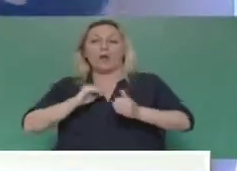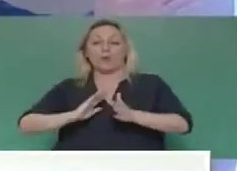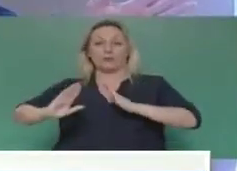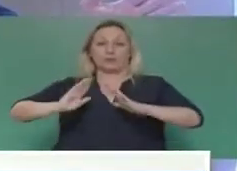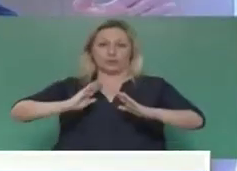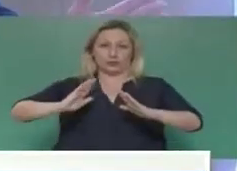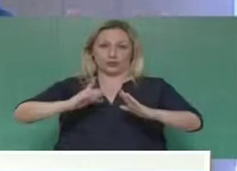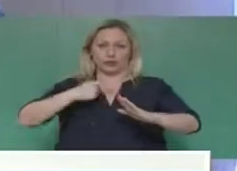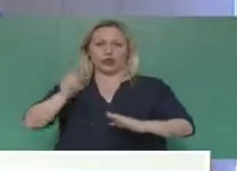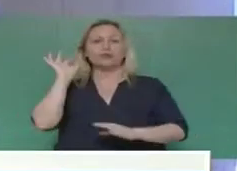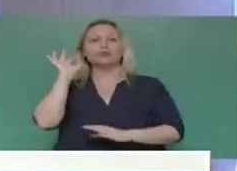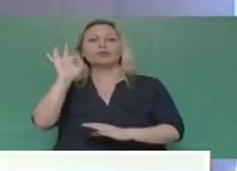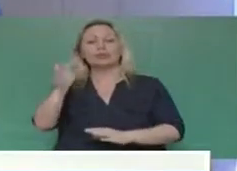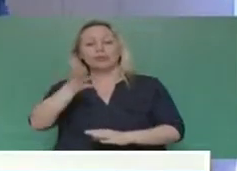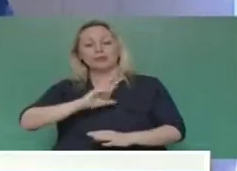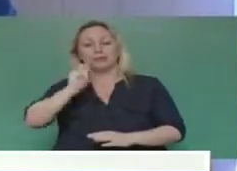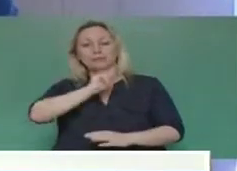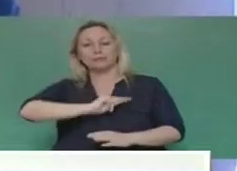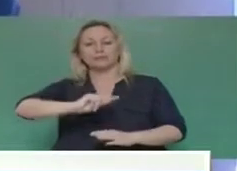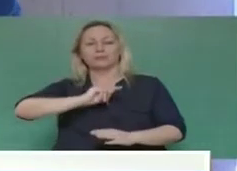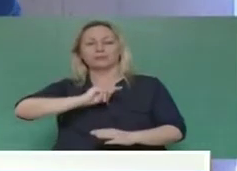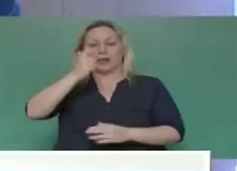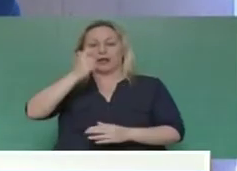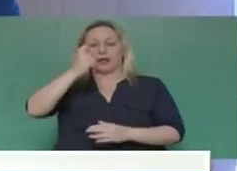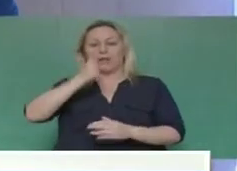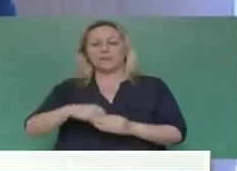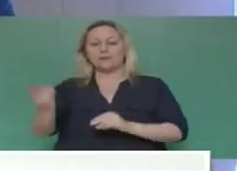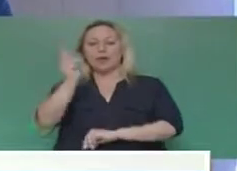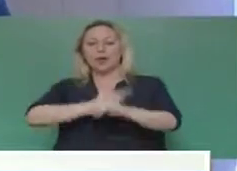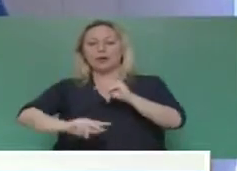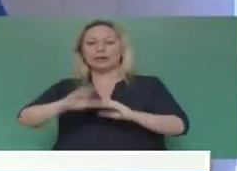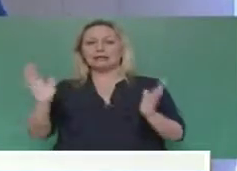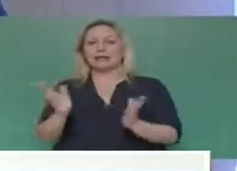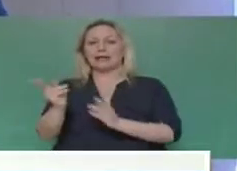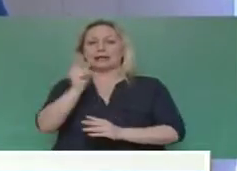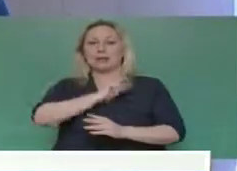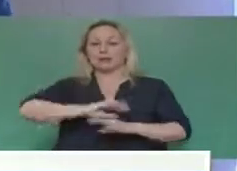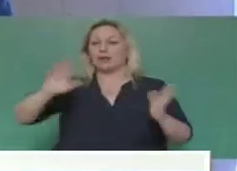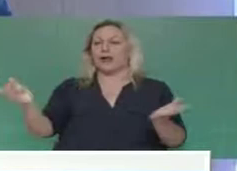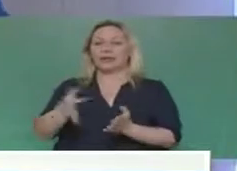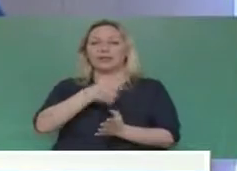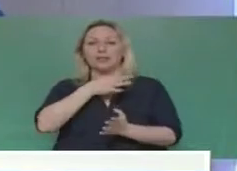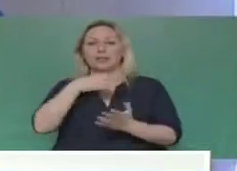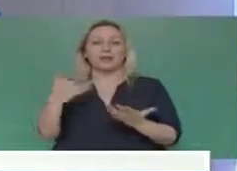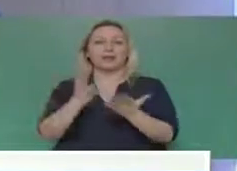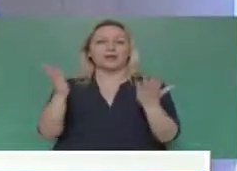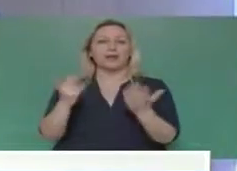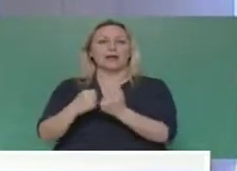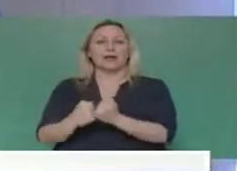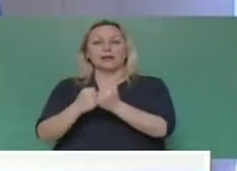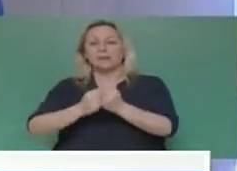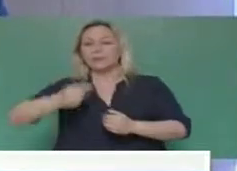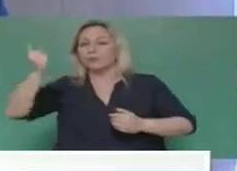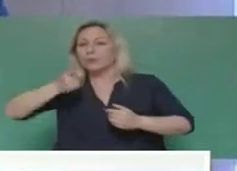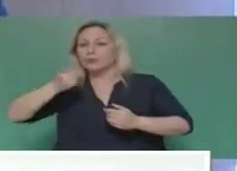αποβλέποντας μόνο στο να εξασφαλίσει κάτι την επόμενη των εκλογών. Από όποιον χρειαστεί μια ισχνή πλειοψηφία